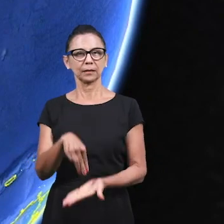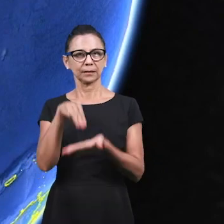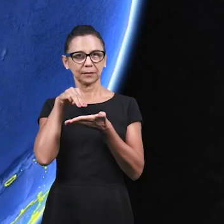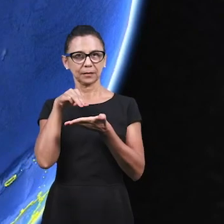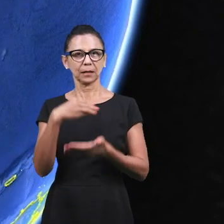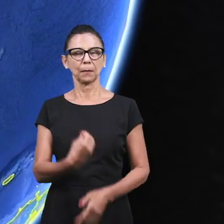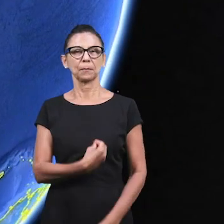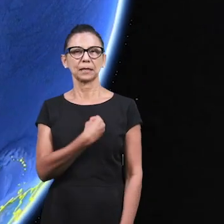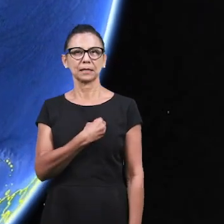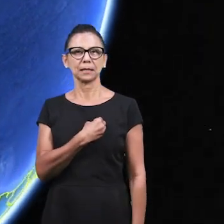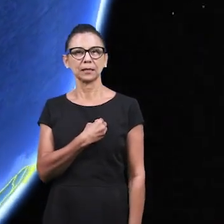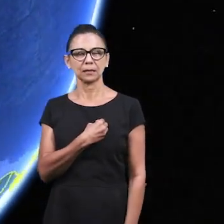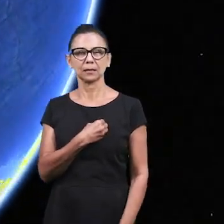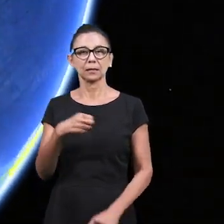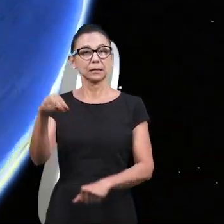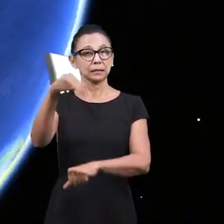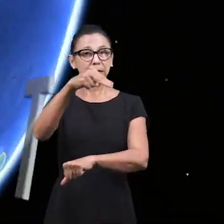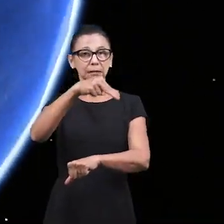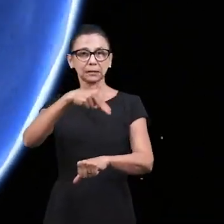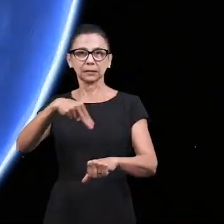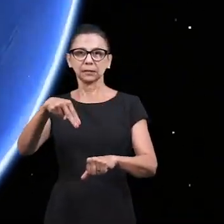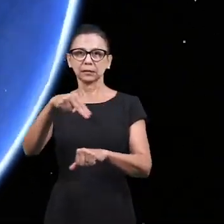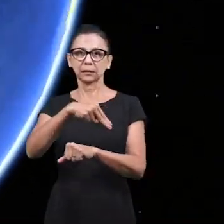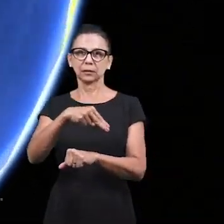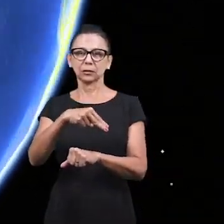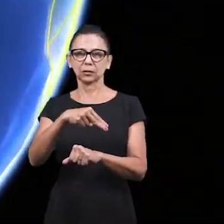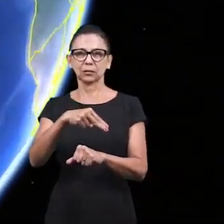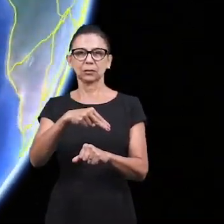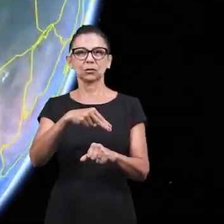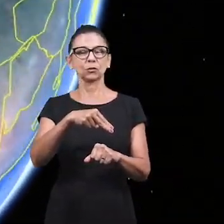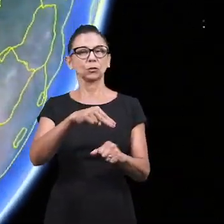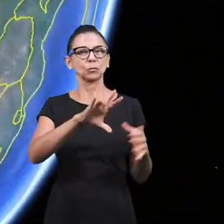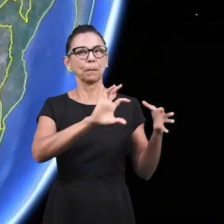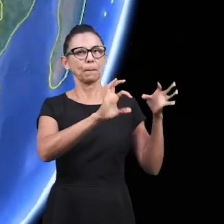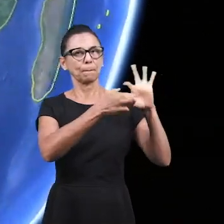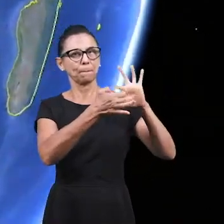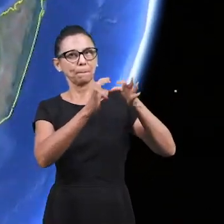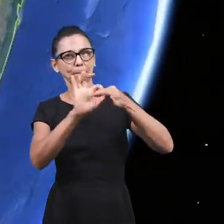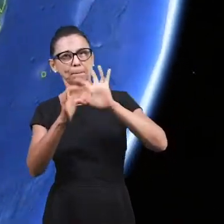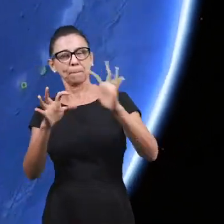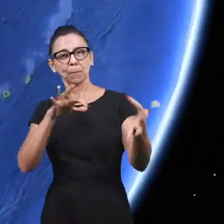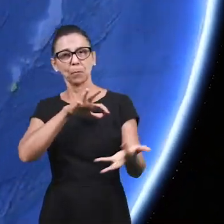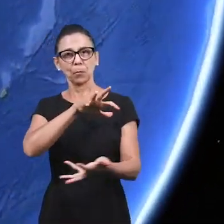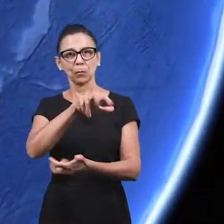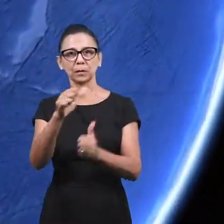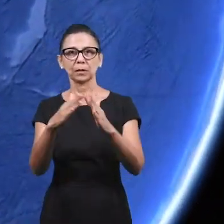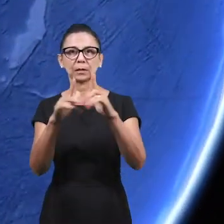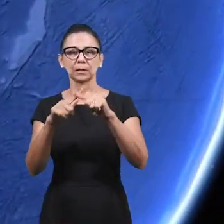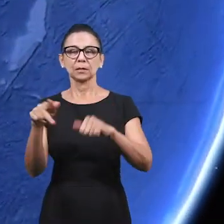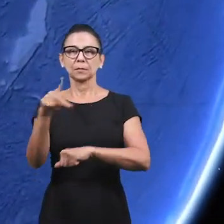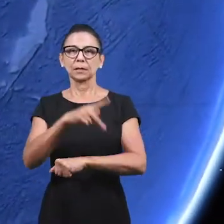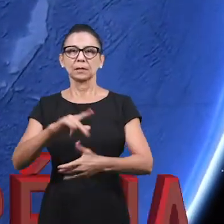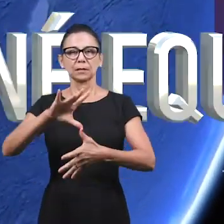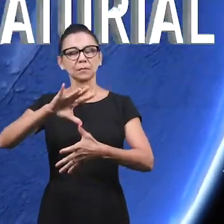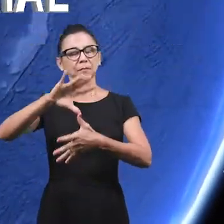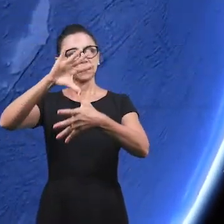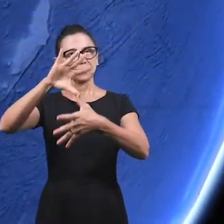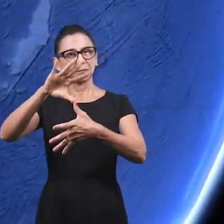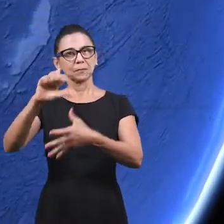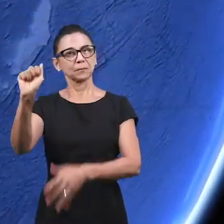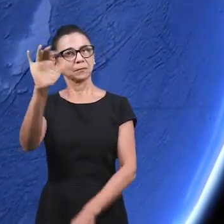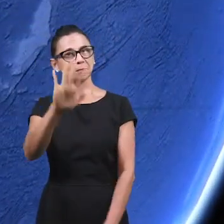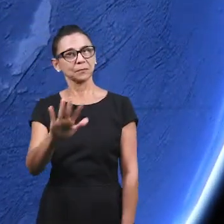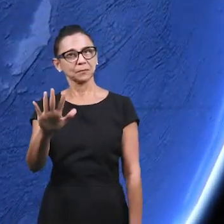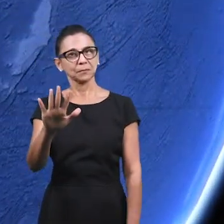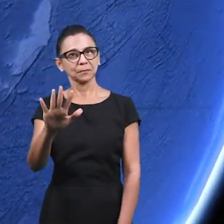L'Église chrétienne Maranatha est présente dans des nations de tous les continents de la planète. Des églises des pays dans les trois